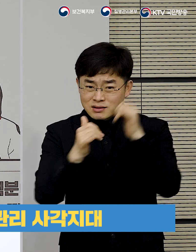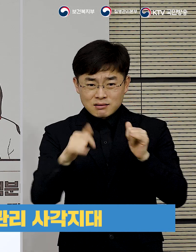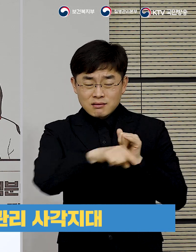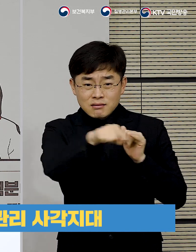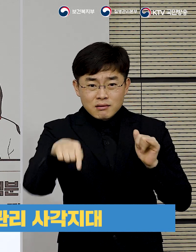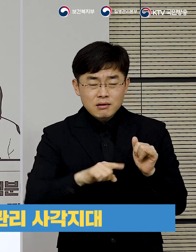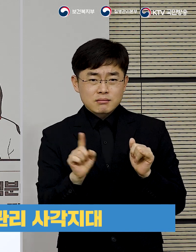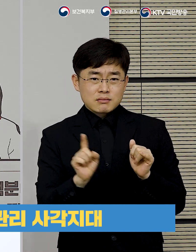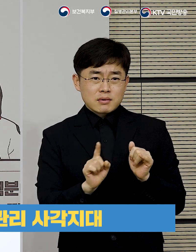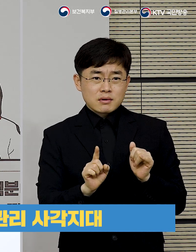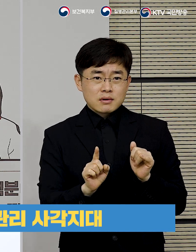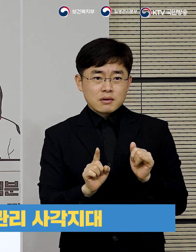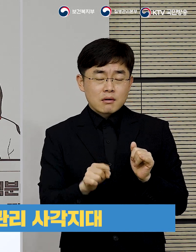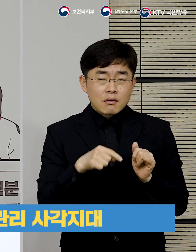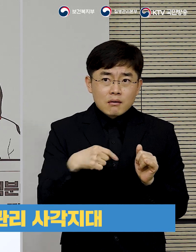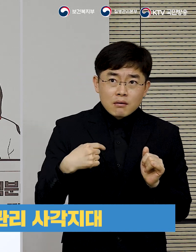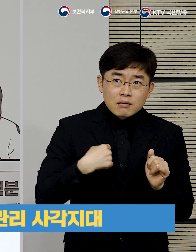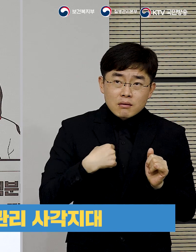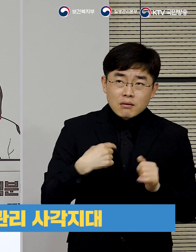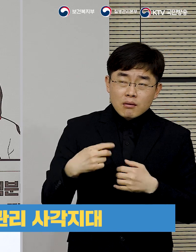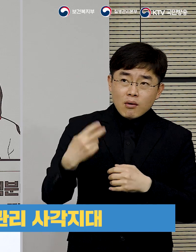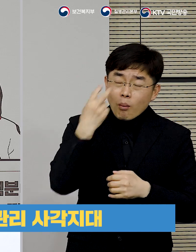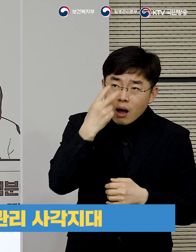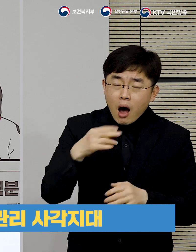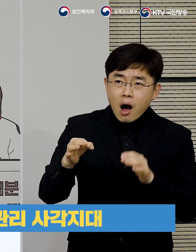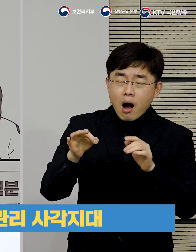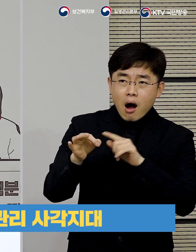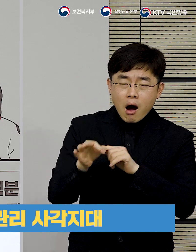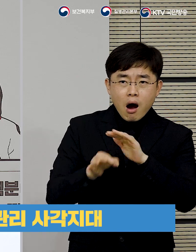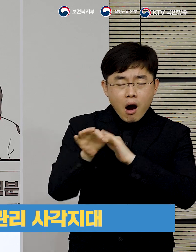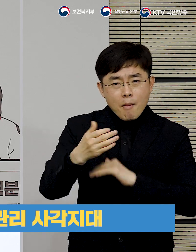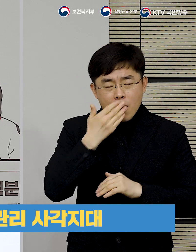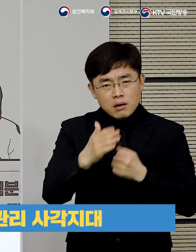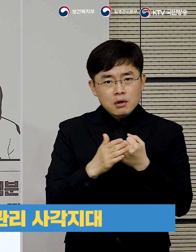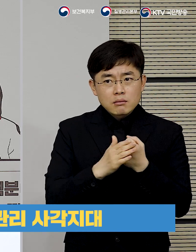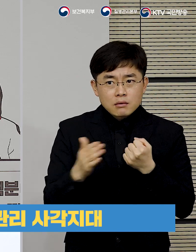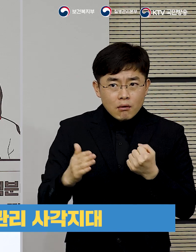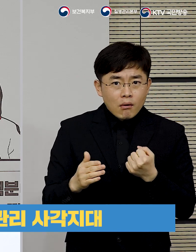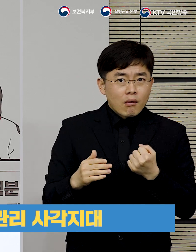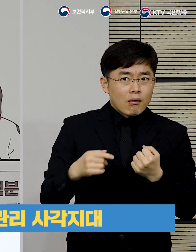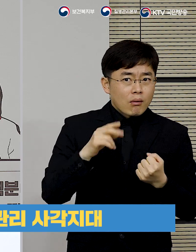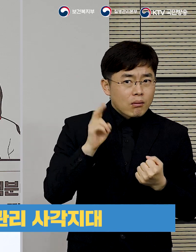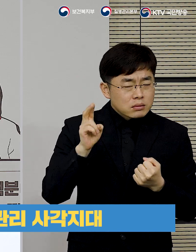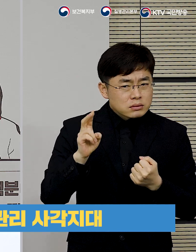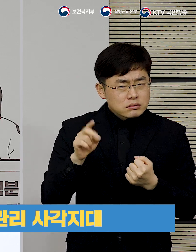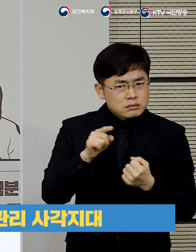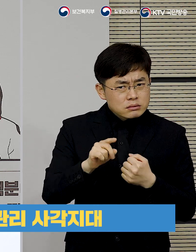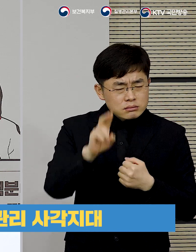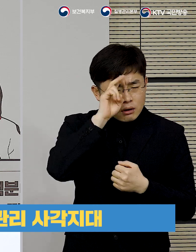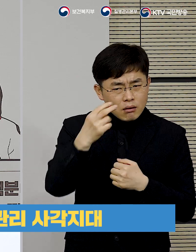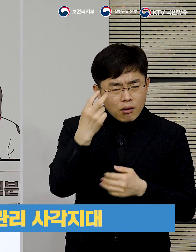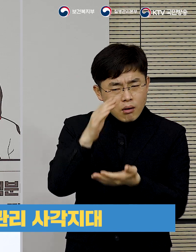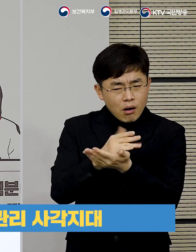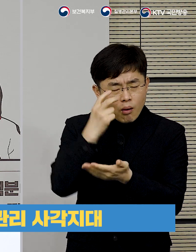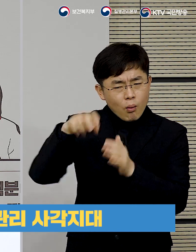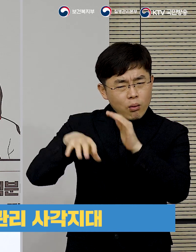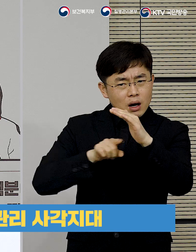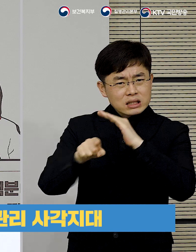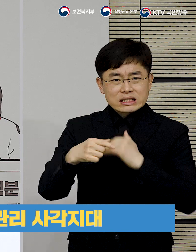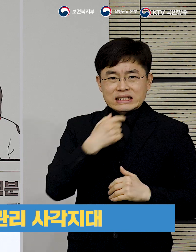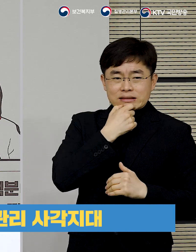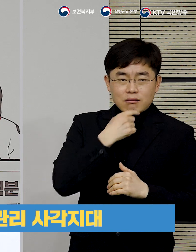노숙인들은 불안한 거주 신분과 상황 등으로 인하여 코로나19 의심 증상이 있어도 선별진료소를